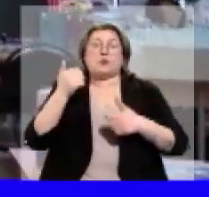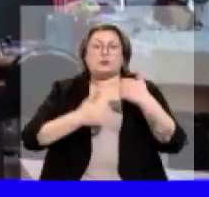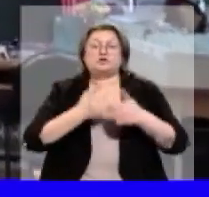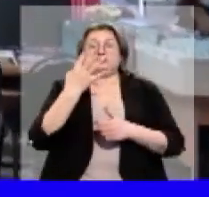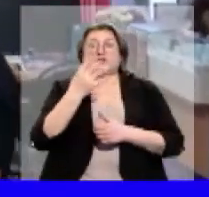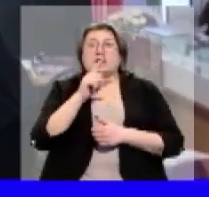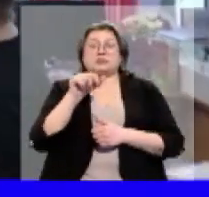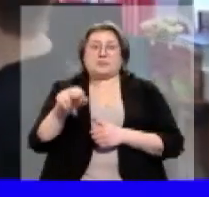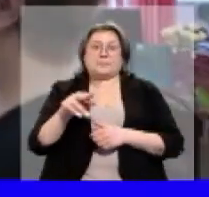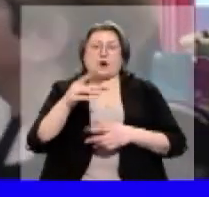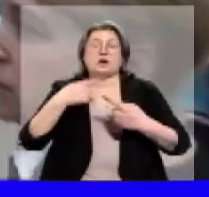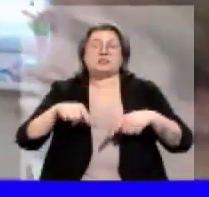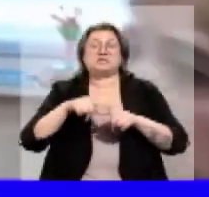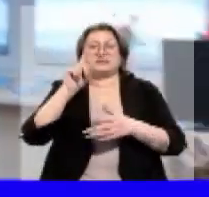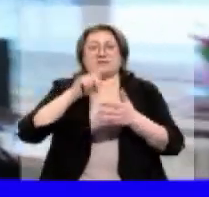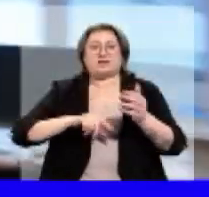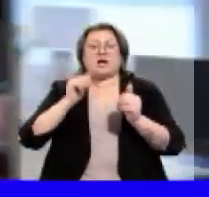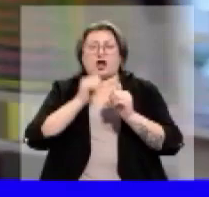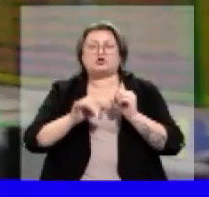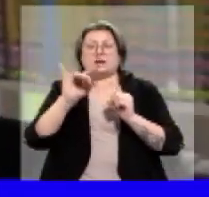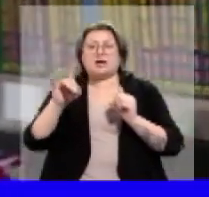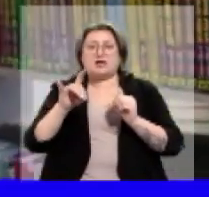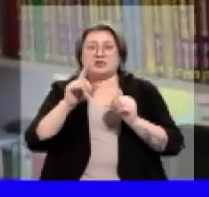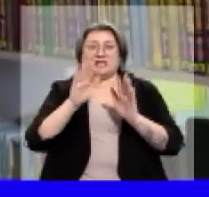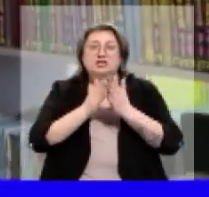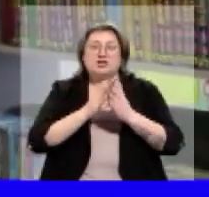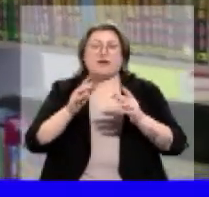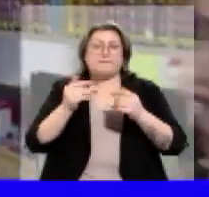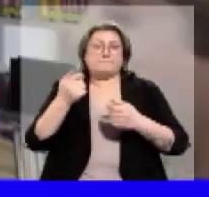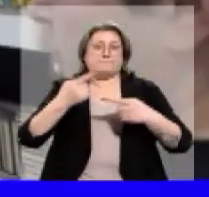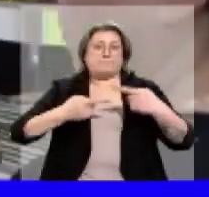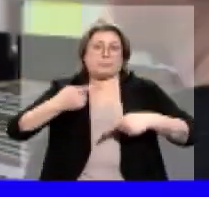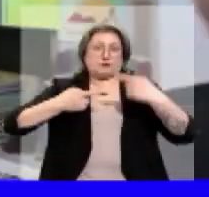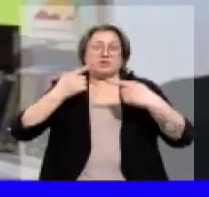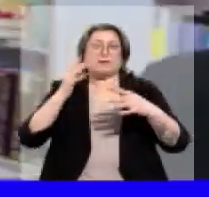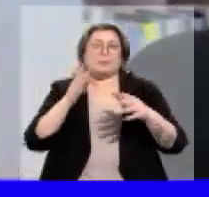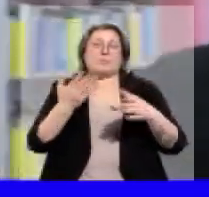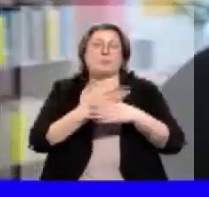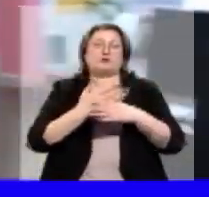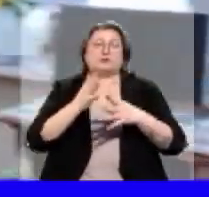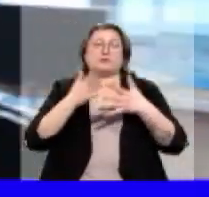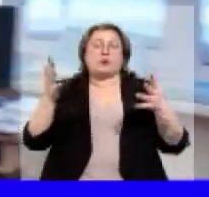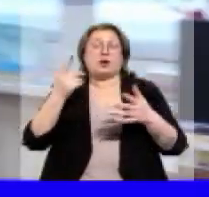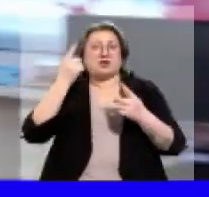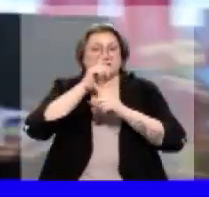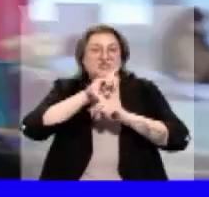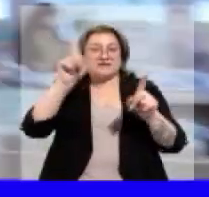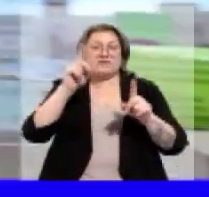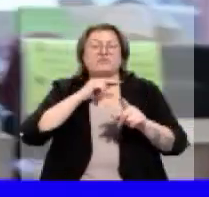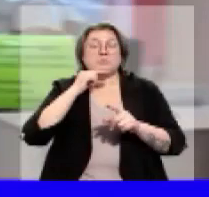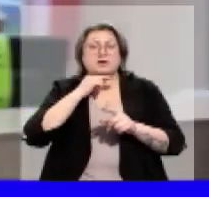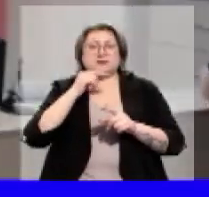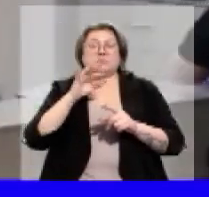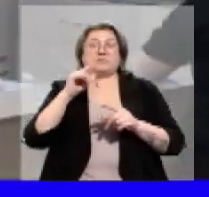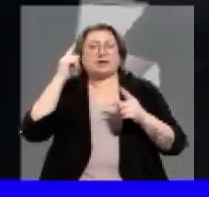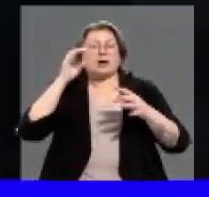из 4 этапов. Организаторы верят, каждый раунд книжного поединка поможет жителям региона стать более креативными,